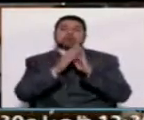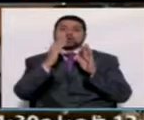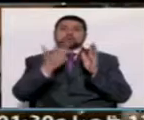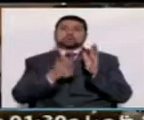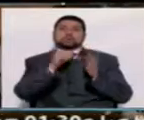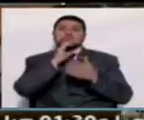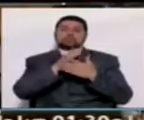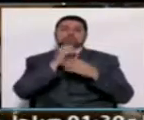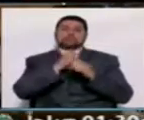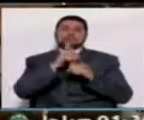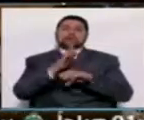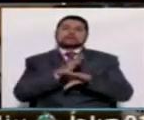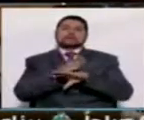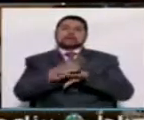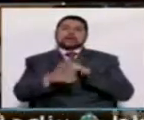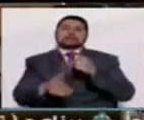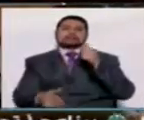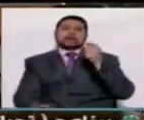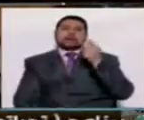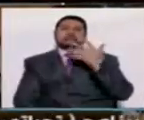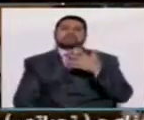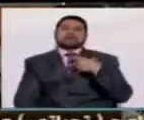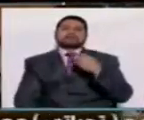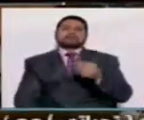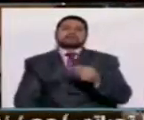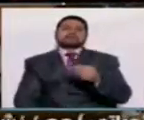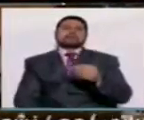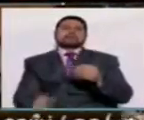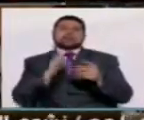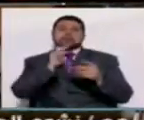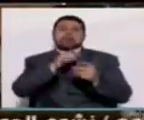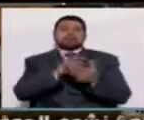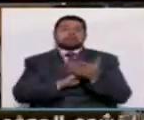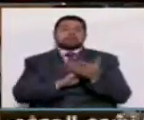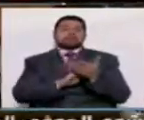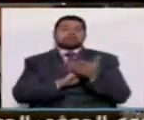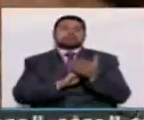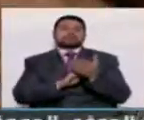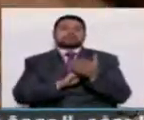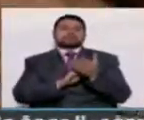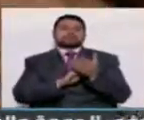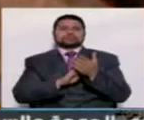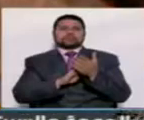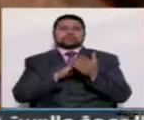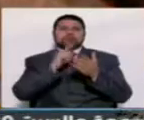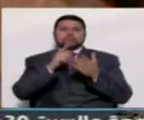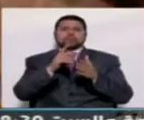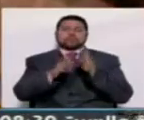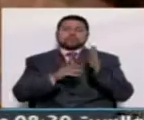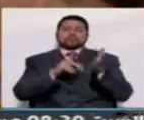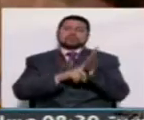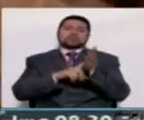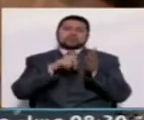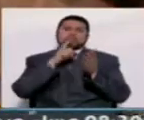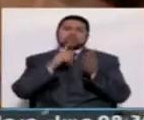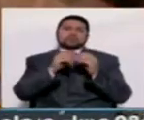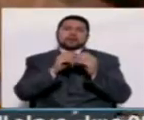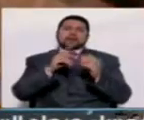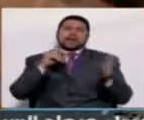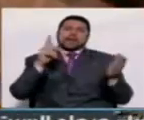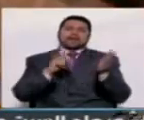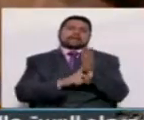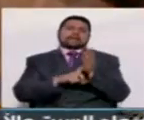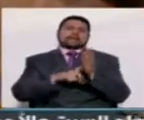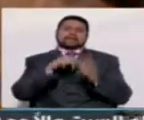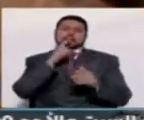عليه وسلم أن يذبح الناقة التي يحبها نعم ولم تكن فيها لحم يعني. ما هو هذا دليل، وهذا تأكيد،